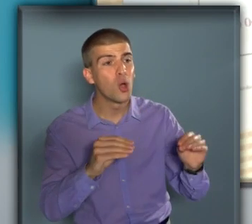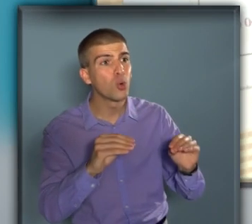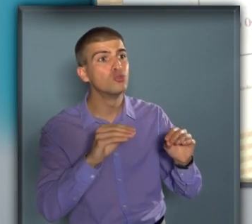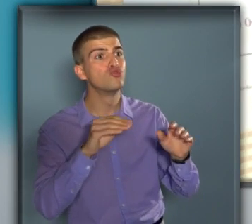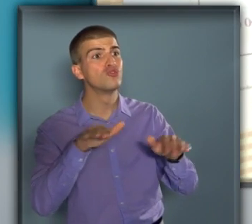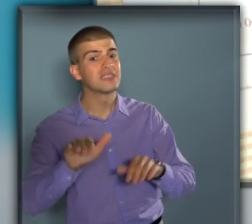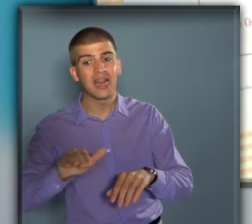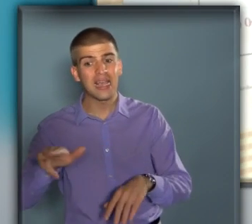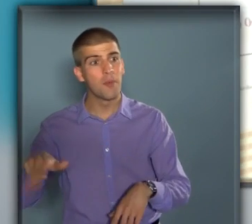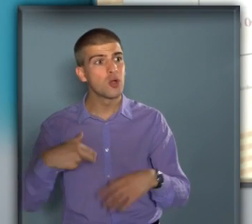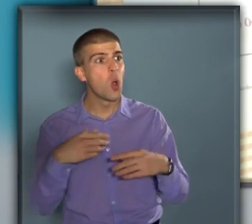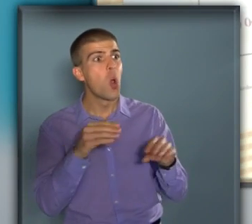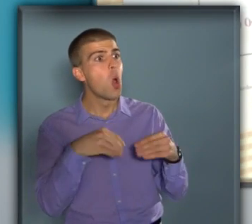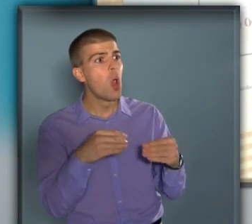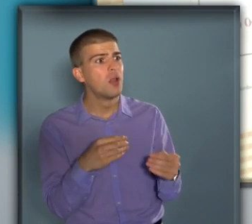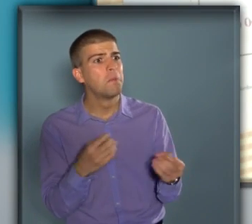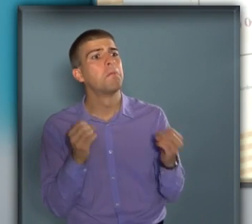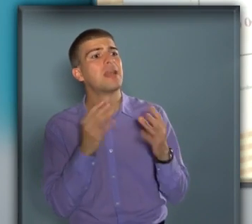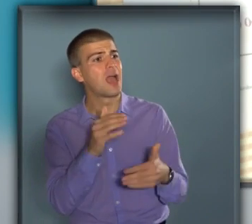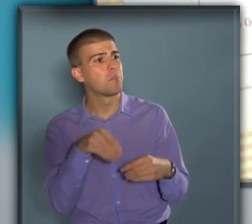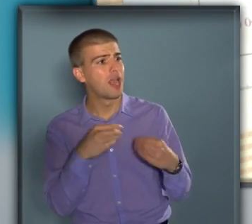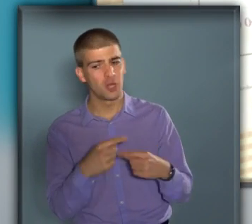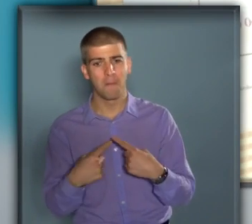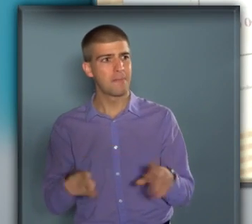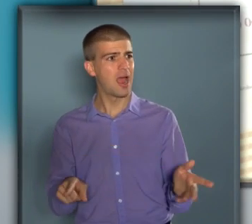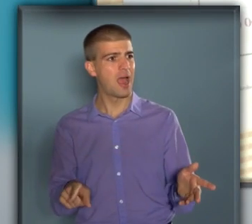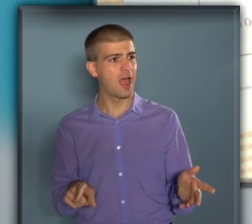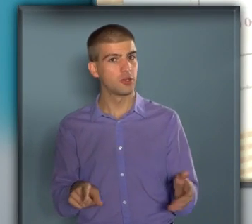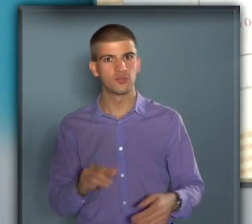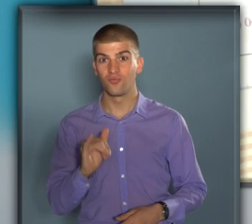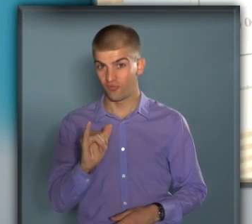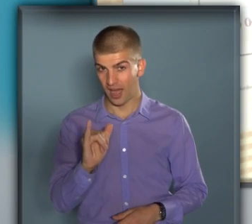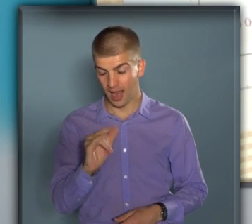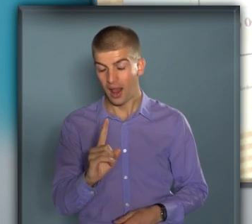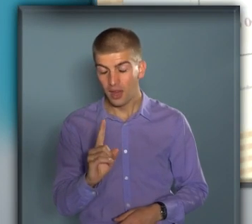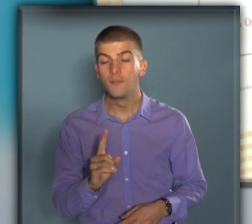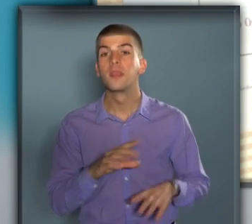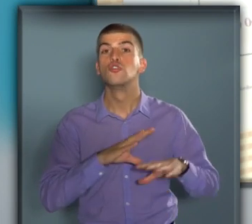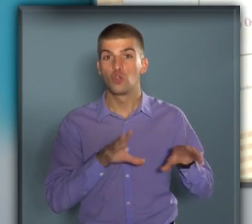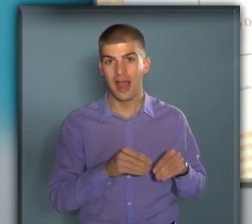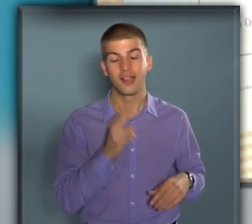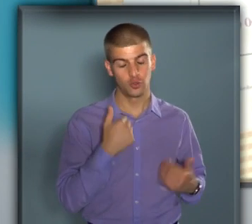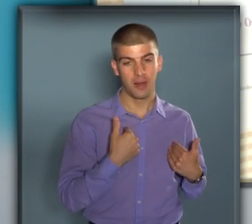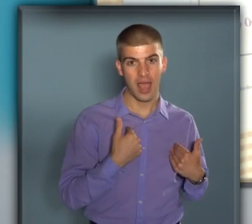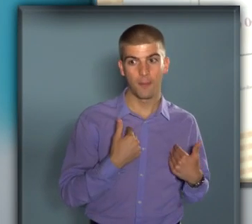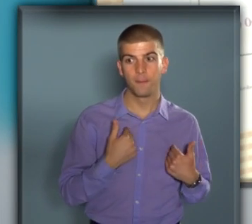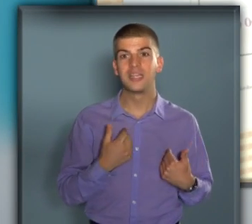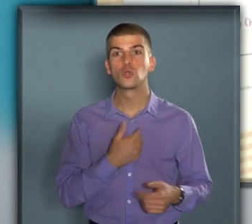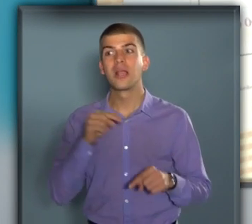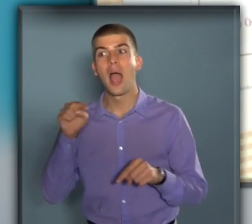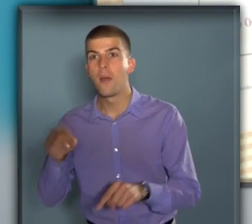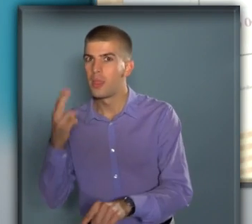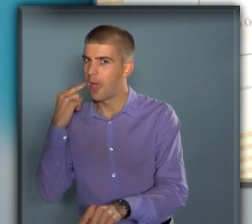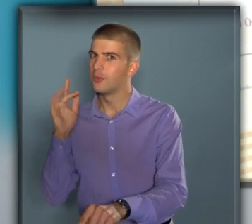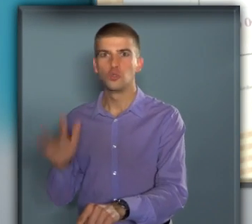Hát én ismerem azokban a kis családi helyzeteimben, de nem ismerem őt akkor, amikor ott van egy nagyobb közösségben. Tehát én azt gondolom, hogy nagyon érdekes,